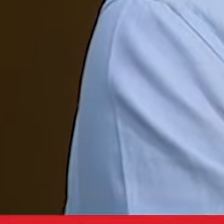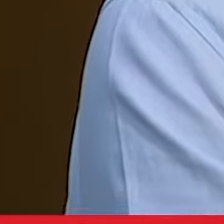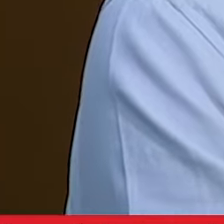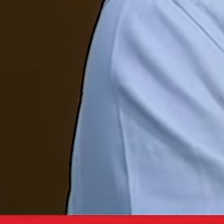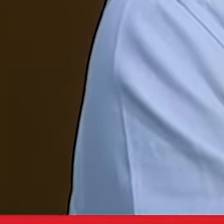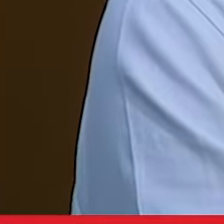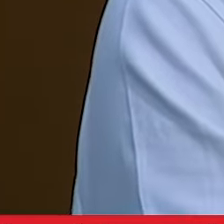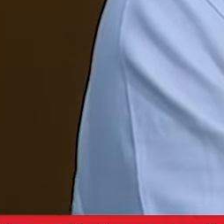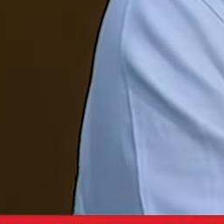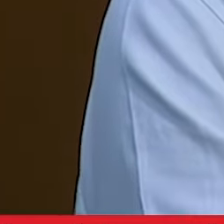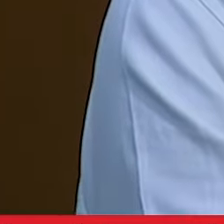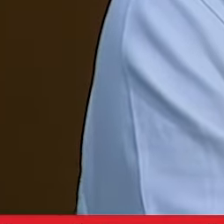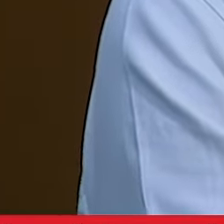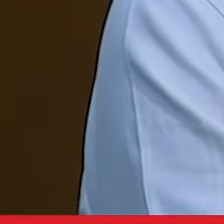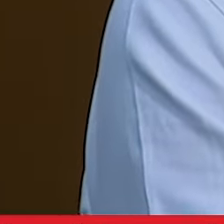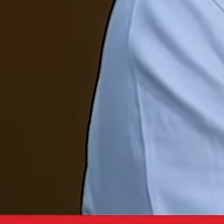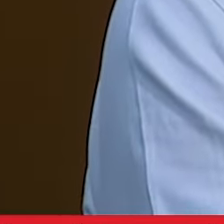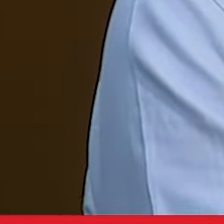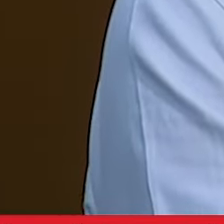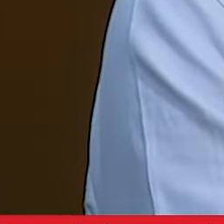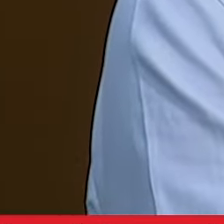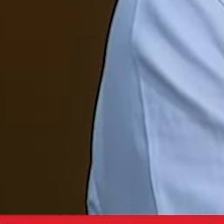عليهم غير